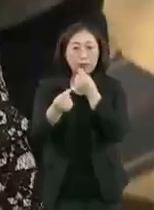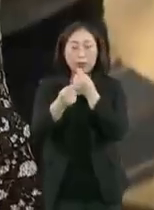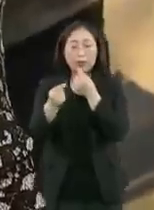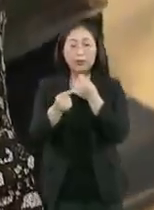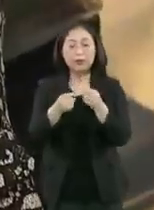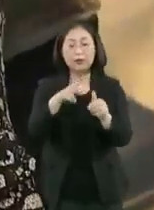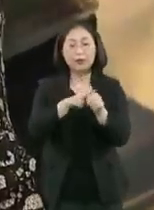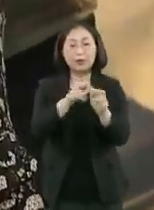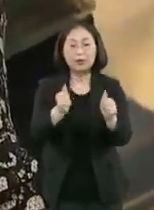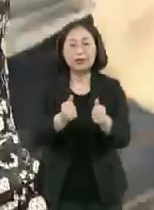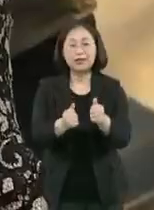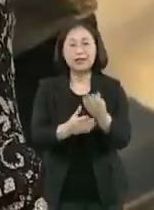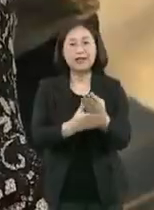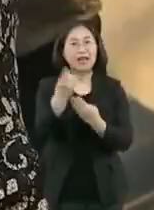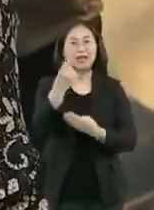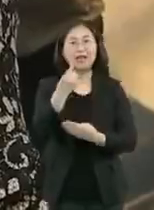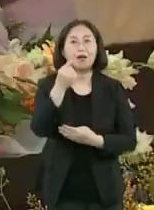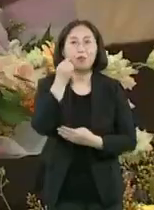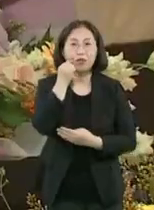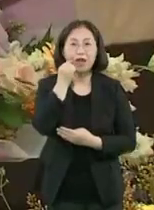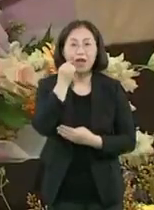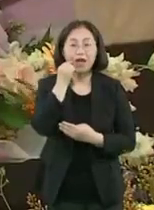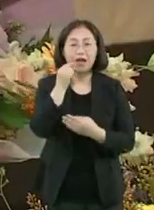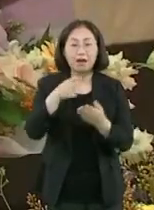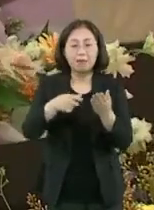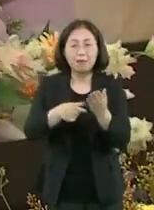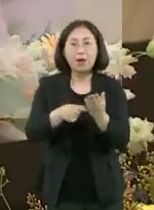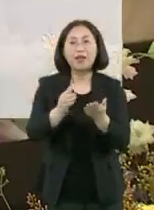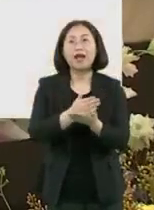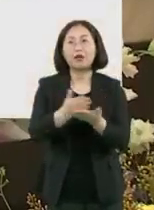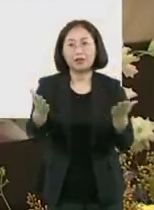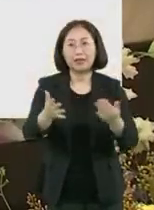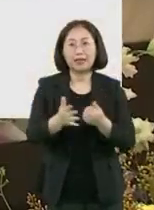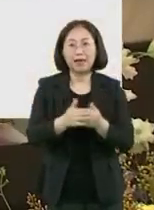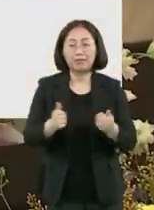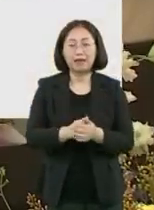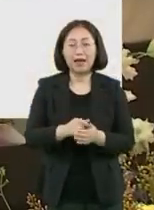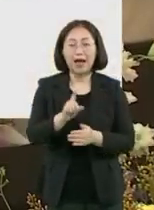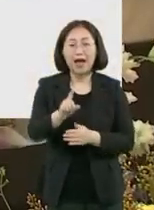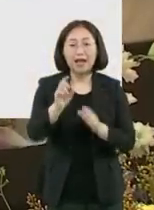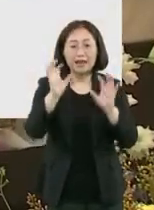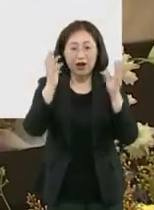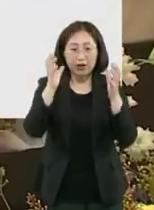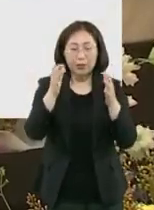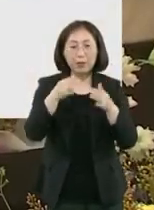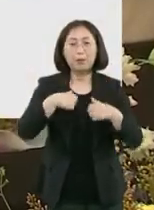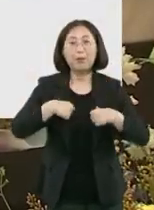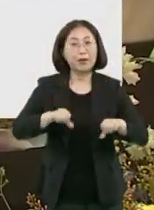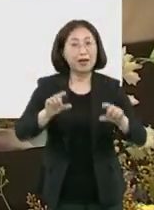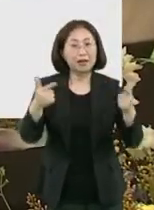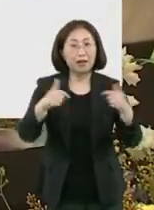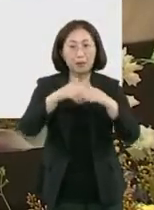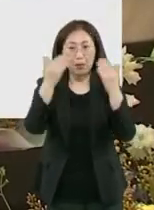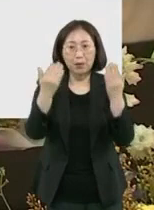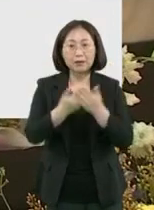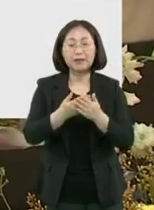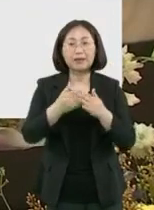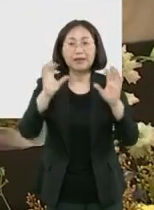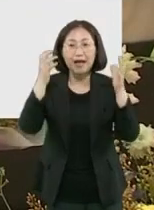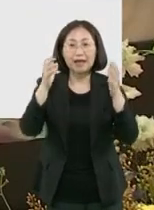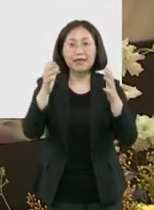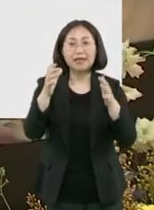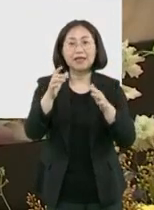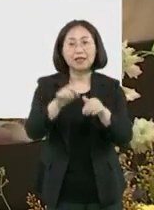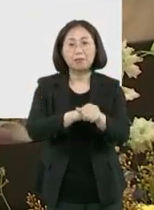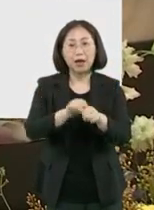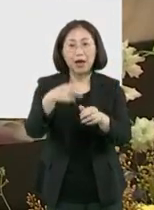표가 분산된 효과도 봤습니다. 단 한 명의 아이도 포기하지 않고 모든 아이들이 특별한 교육을